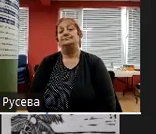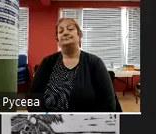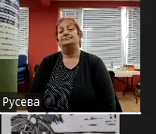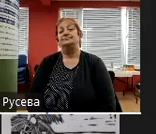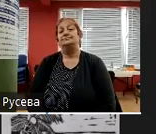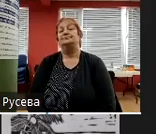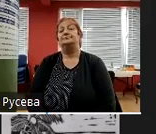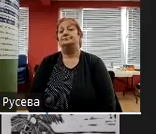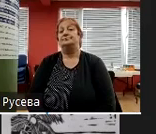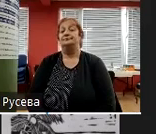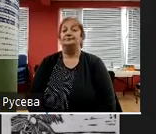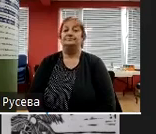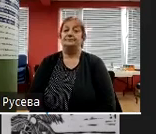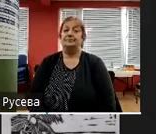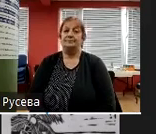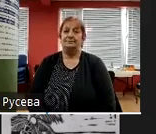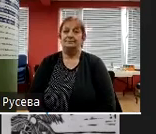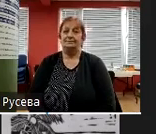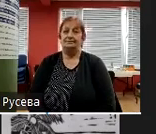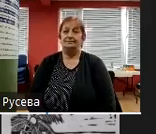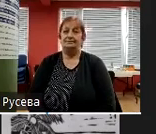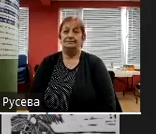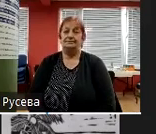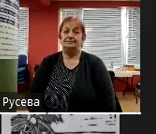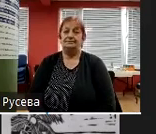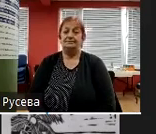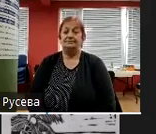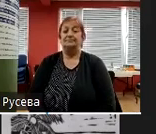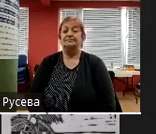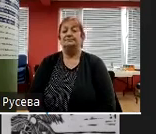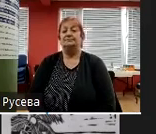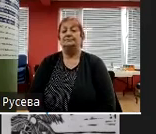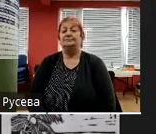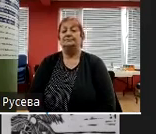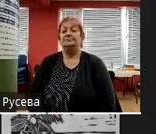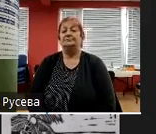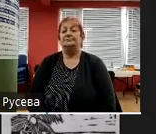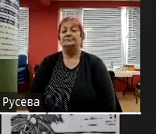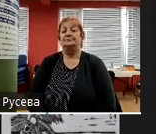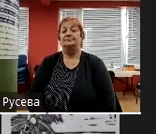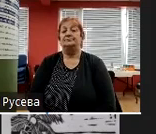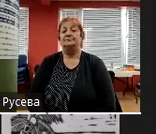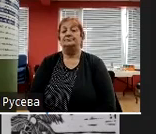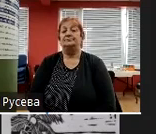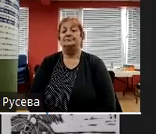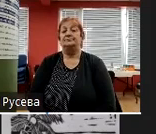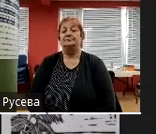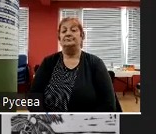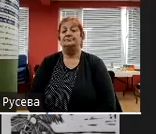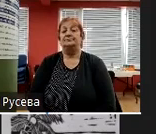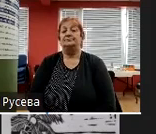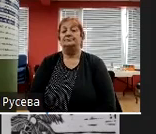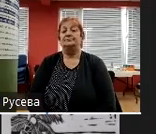less popular. But you can choose which platform based on your needs and